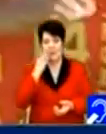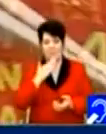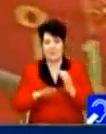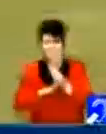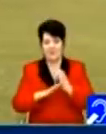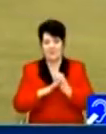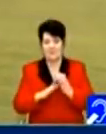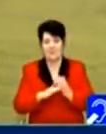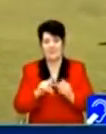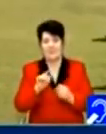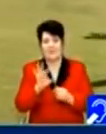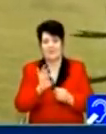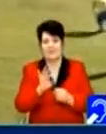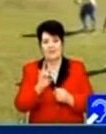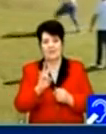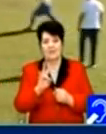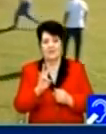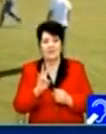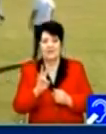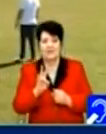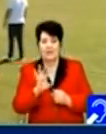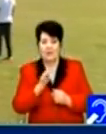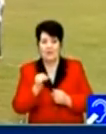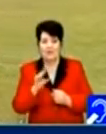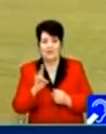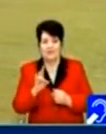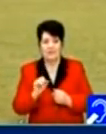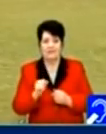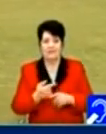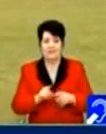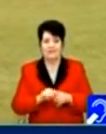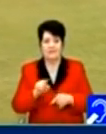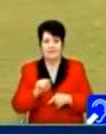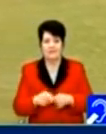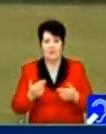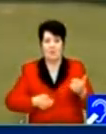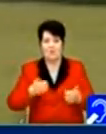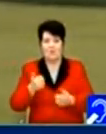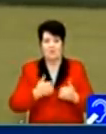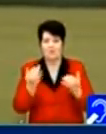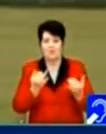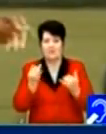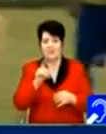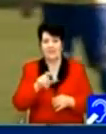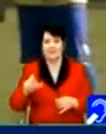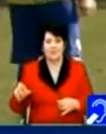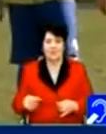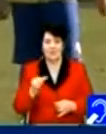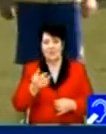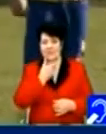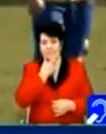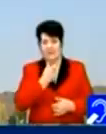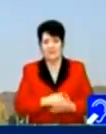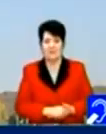la relansarea oinei pe ambele maluri ale Prutului. Succesul se poate vedea în frecvența competițiilor, dar și în interesul jucătorilor și al